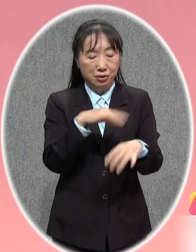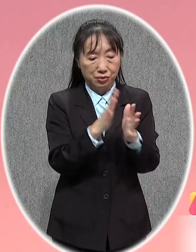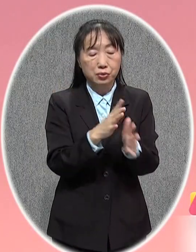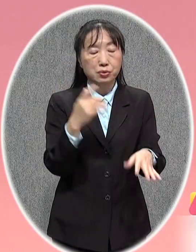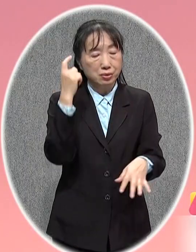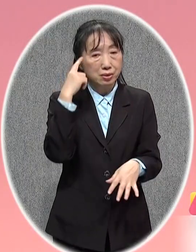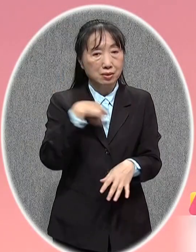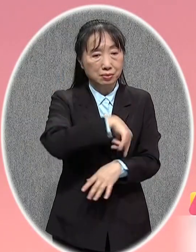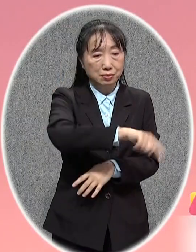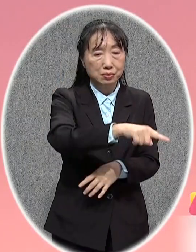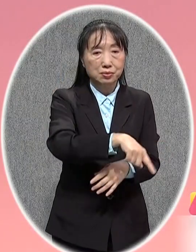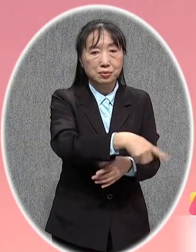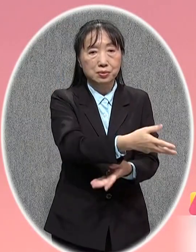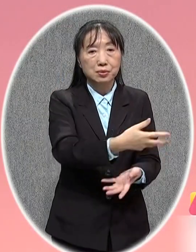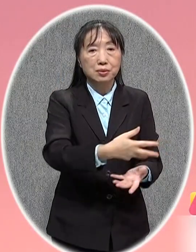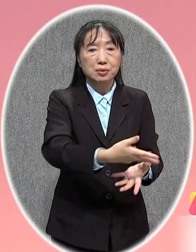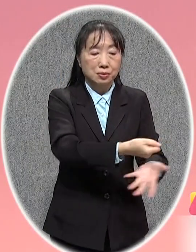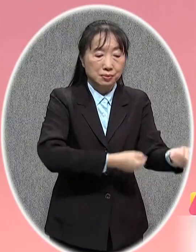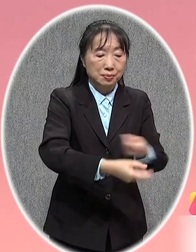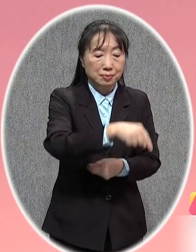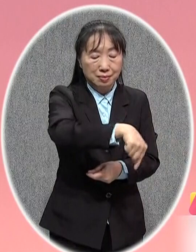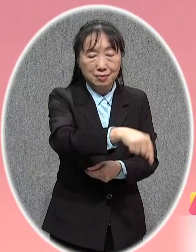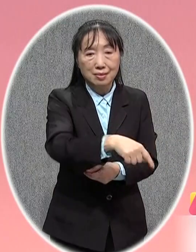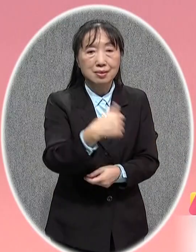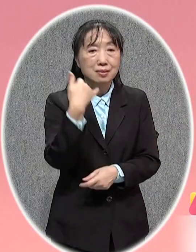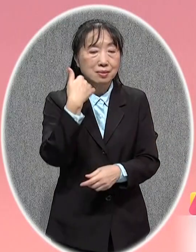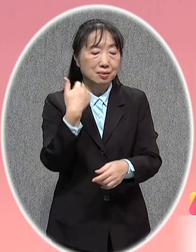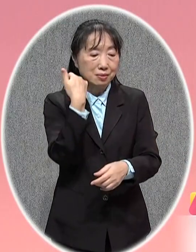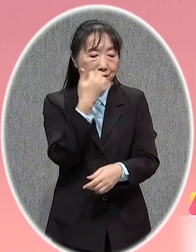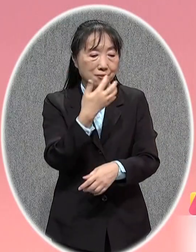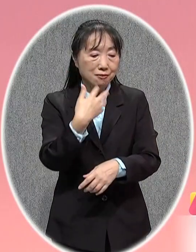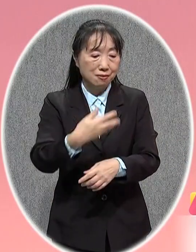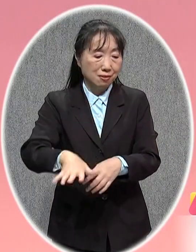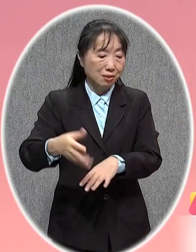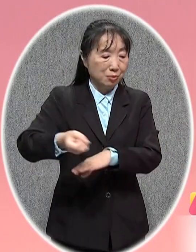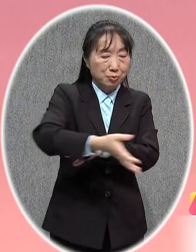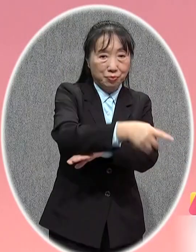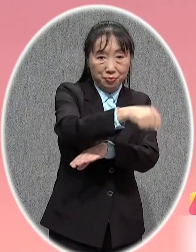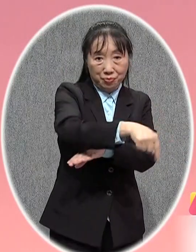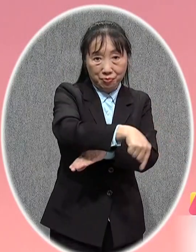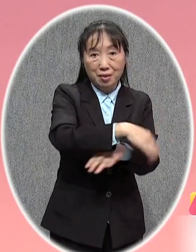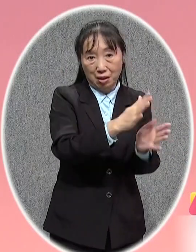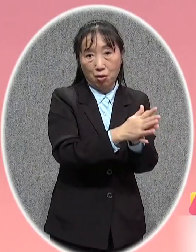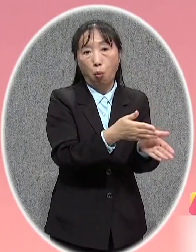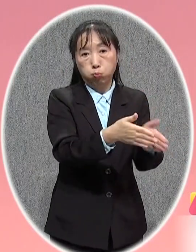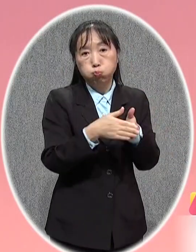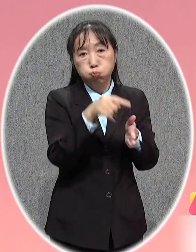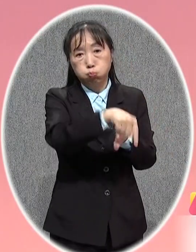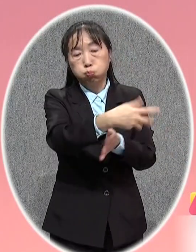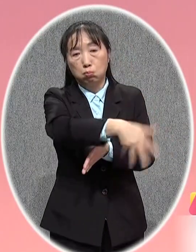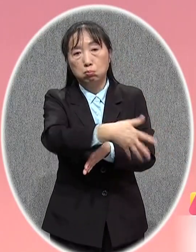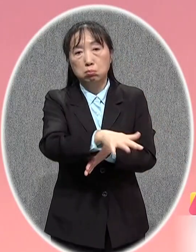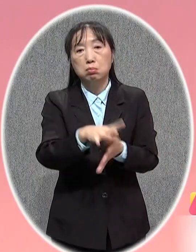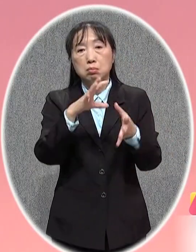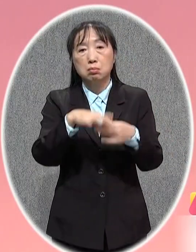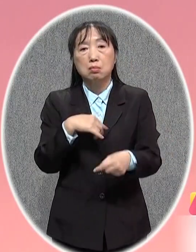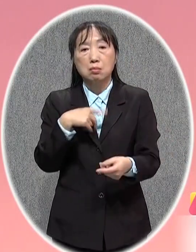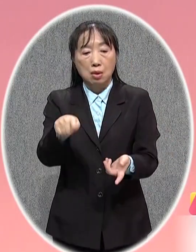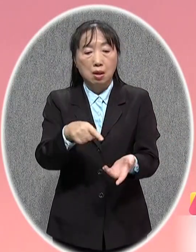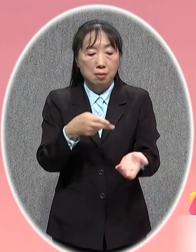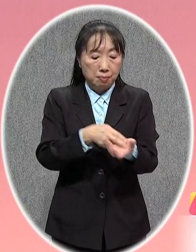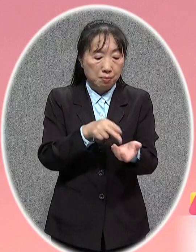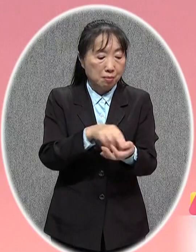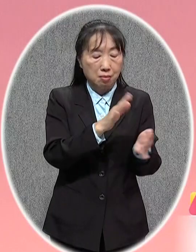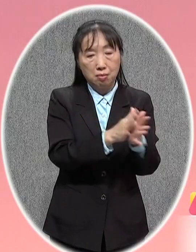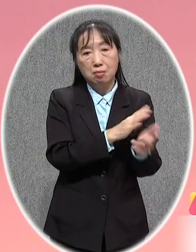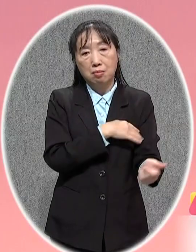来这些冷却水去作为他们的养殖，而养殖出来的石斑就会变成是高单价的。所以反而这个地方这样